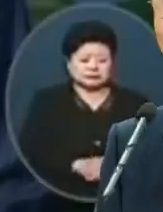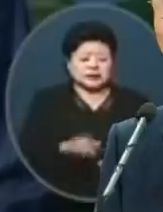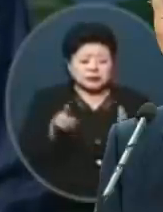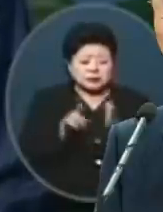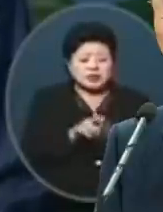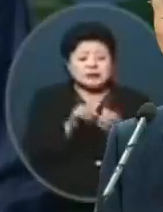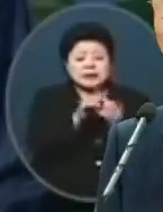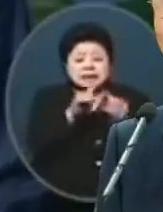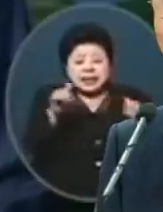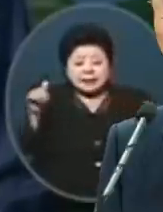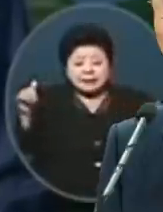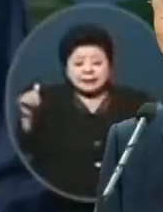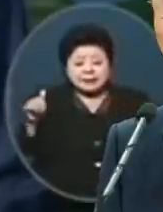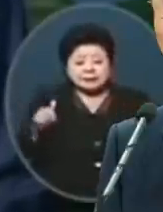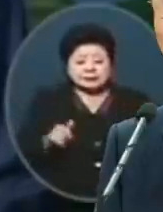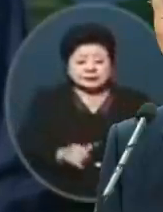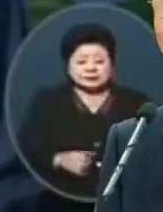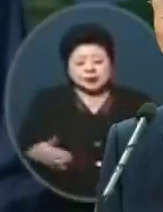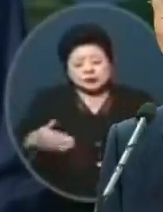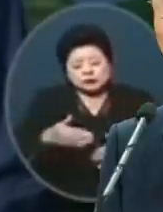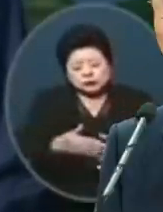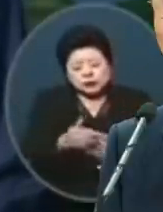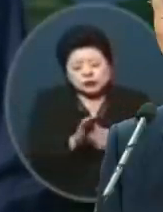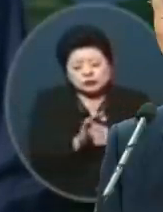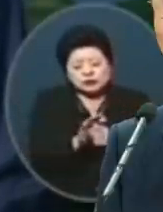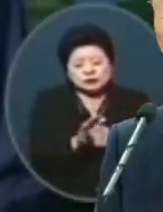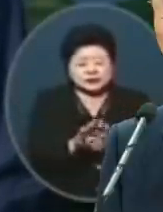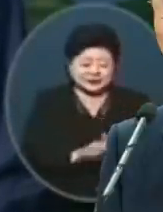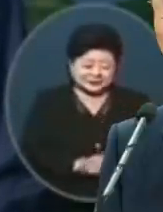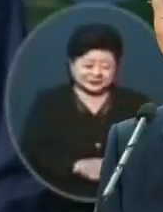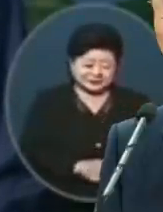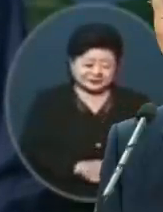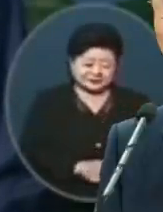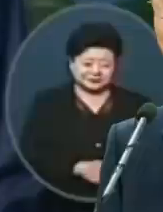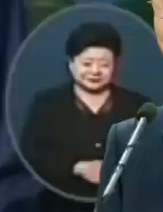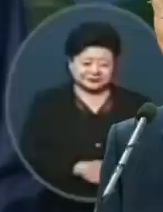믿음의 사람을 품에 품어 주시는 것입니다.